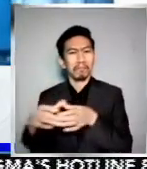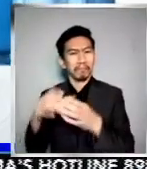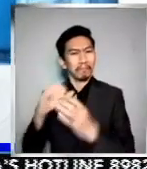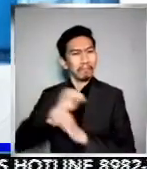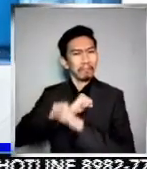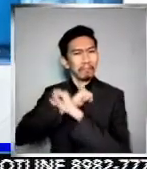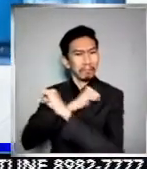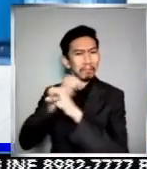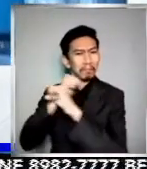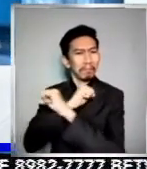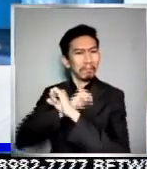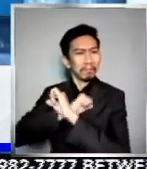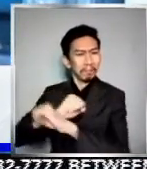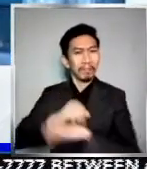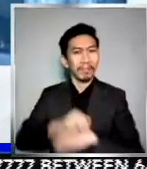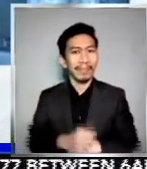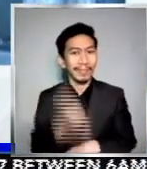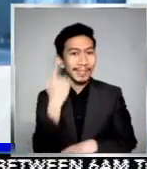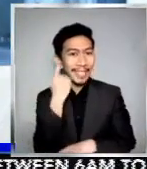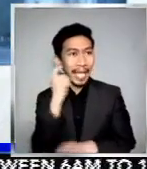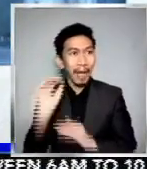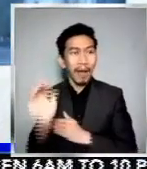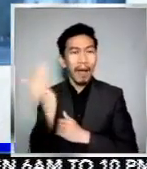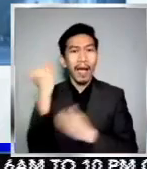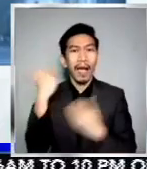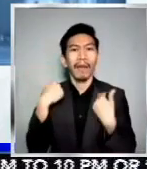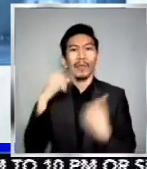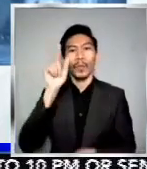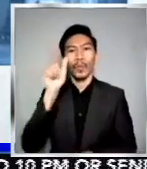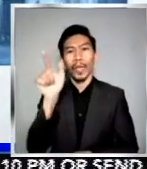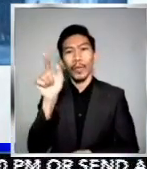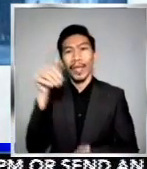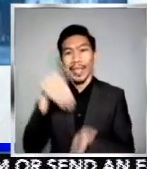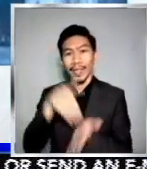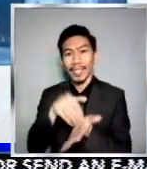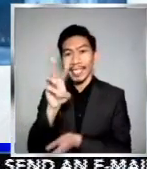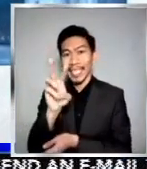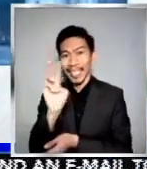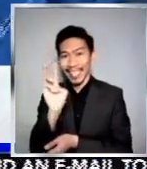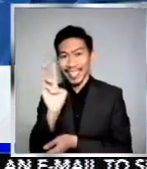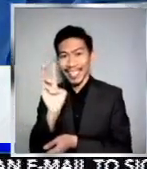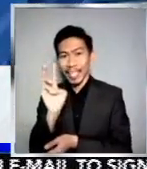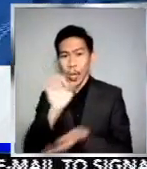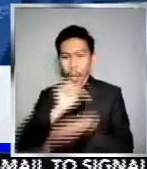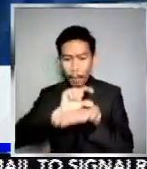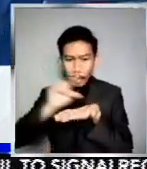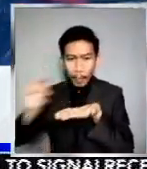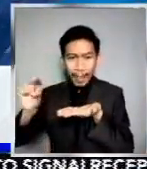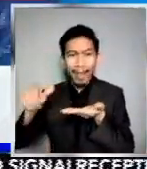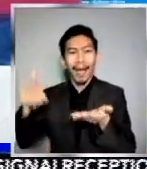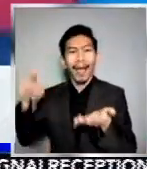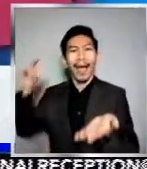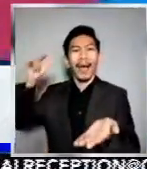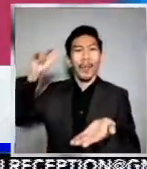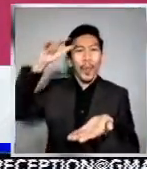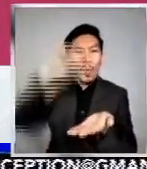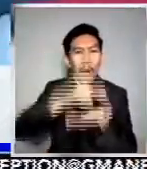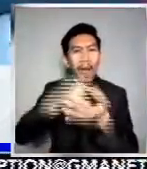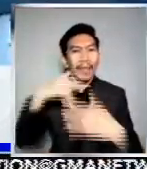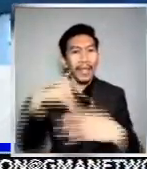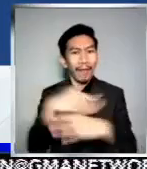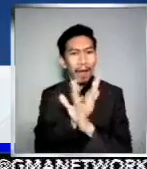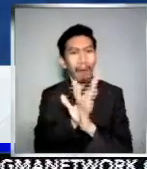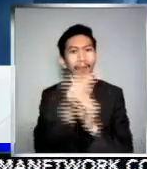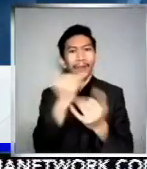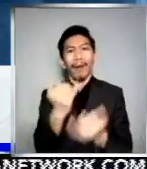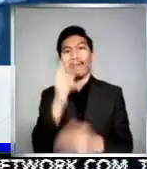may 21,600 vials ng Sinovac sa Davao International Airport. Ito na ang ikalawang shipment ng bakuna